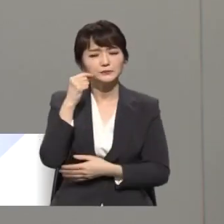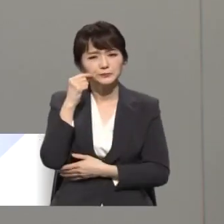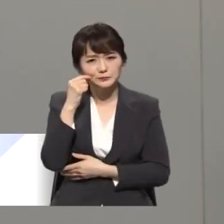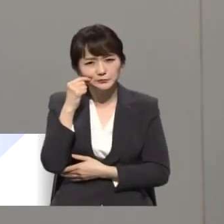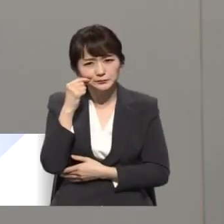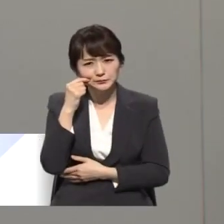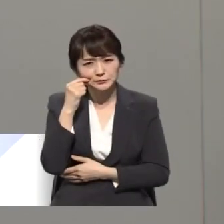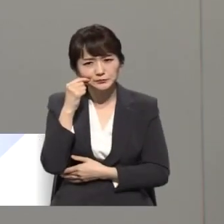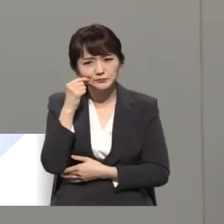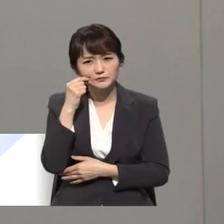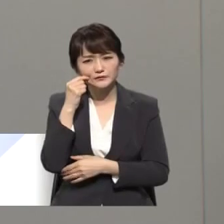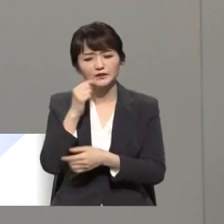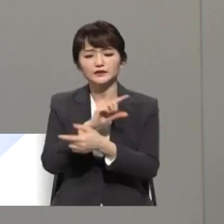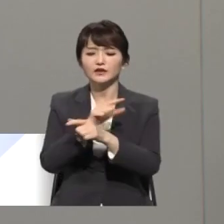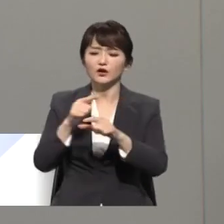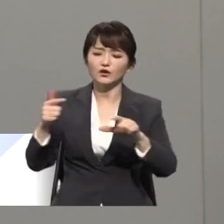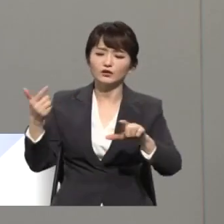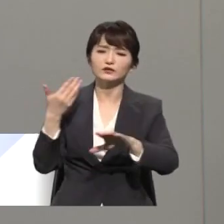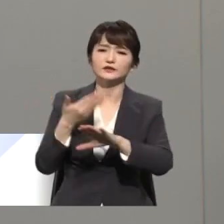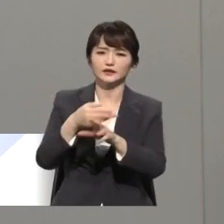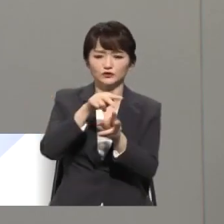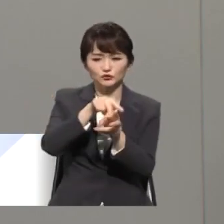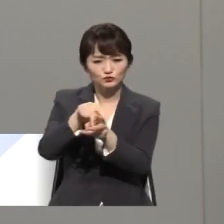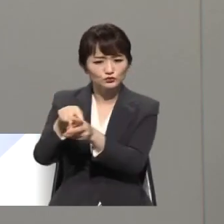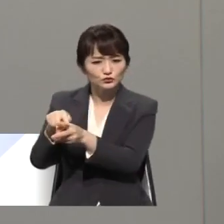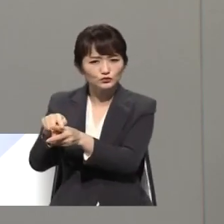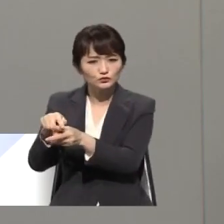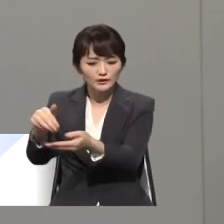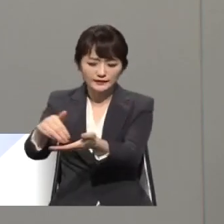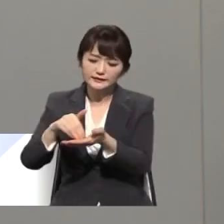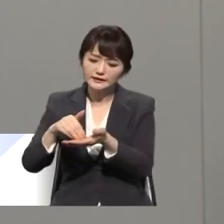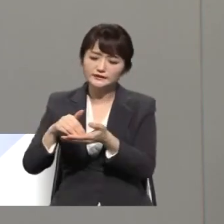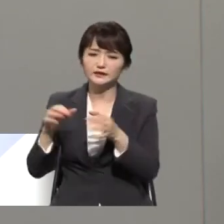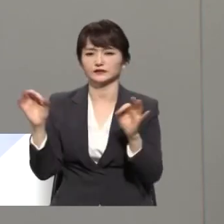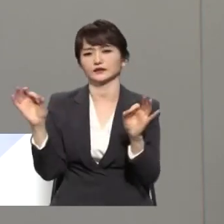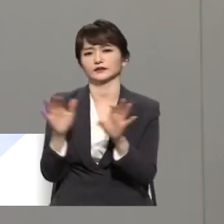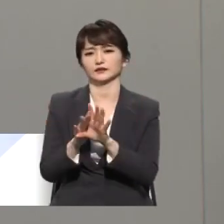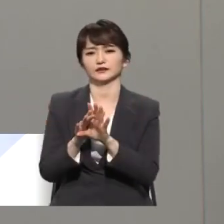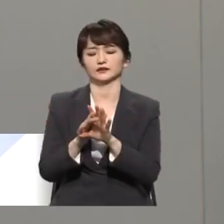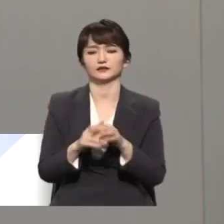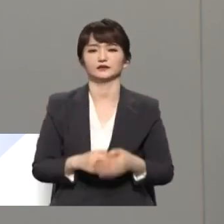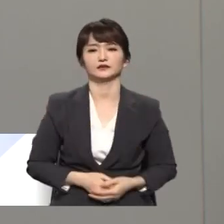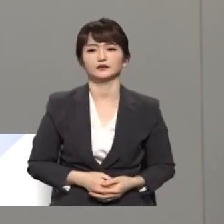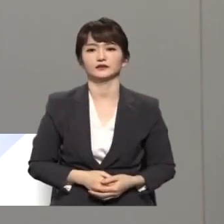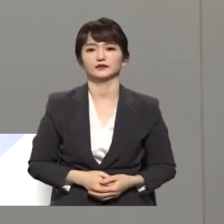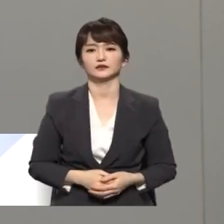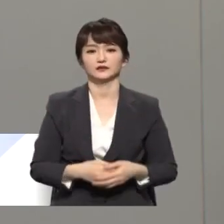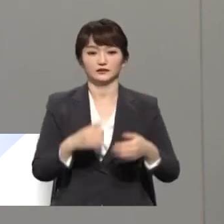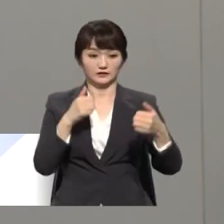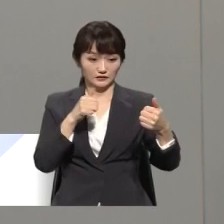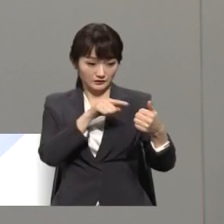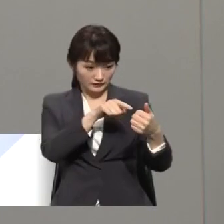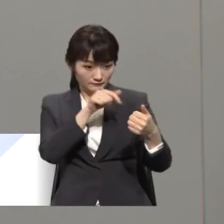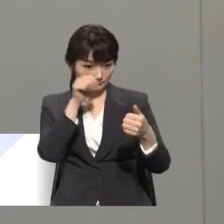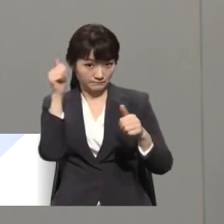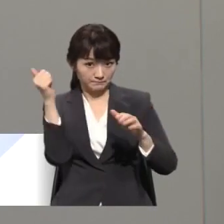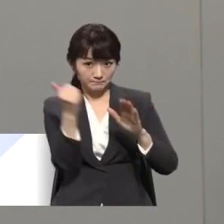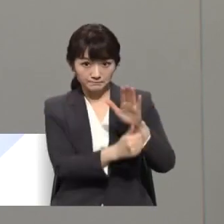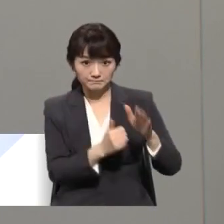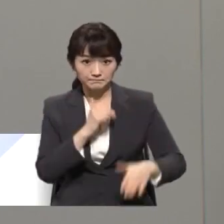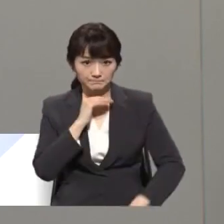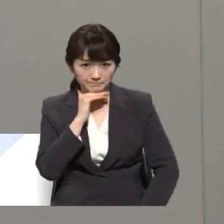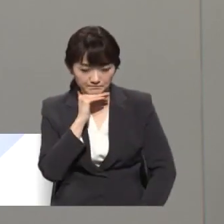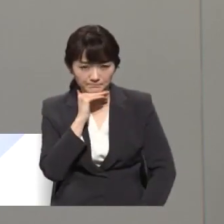목소리와 다양한 채 3 의 목소리가 사라질 수밖에 없었습니다 이제 오로지 상대방의 실패하기 만